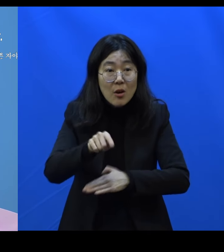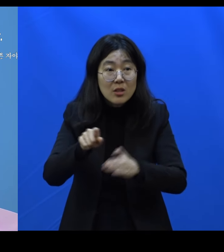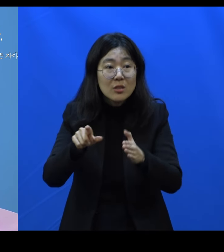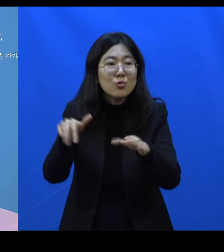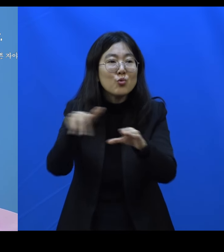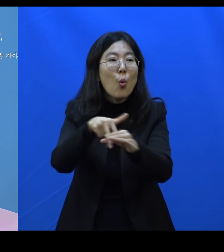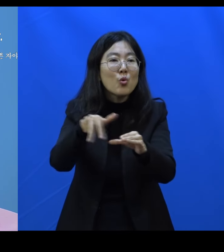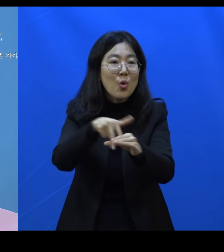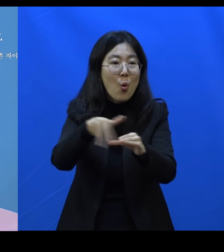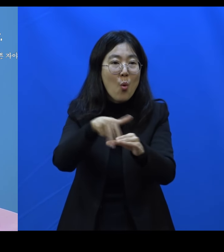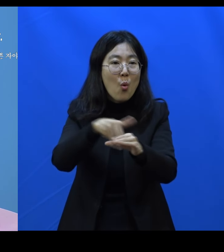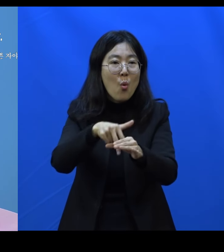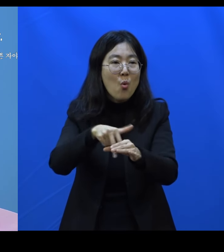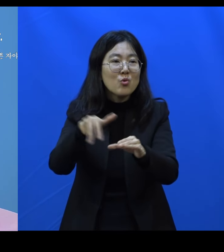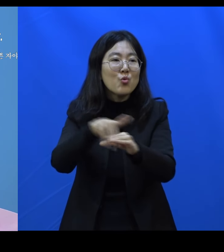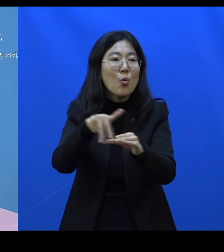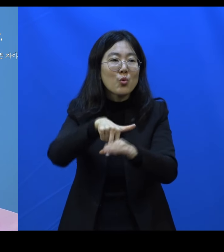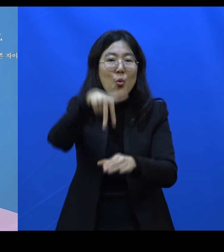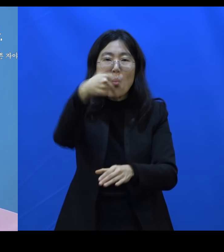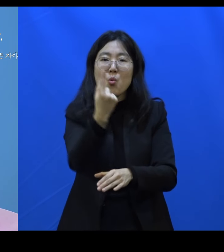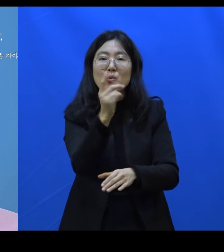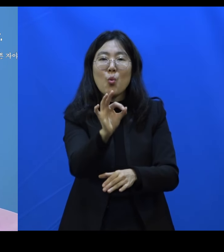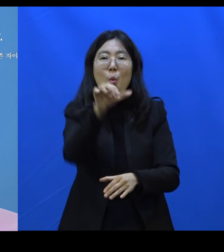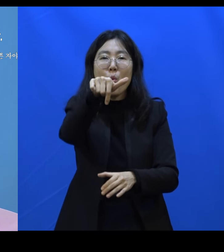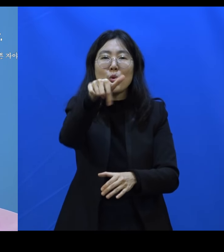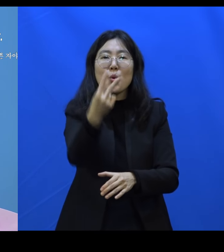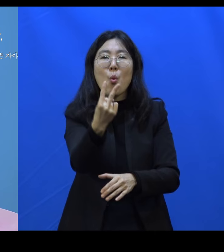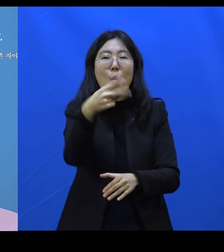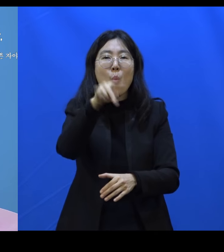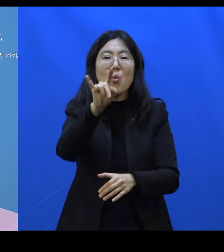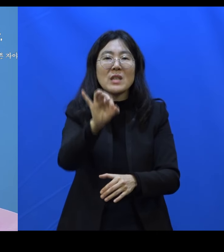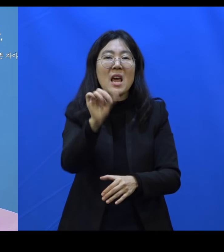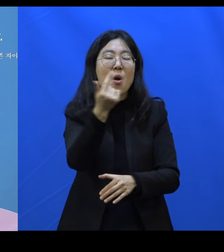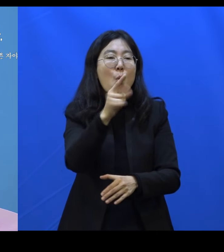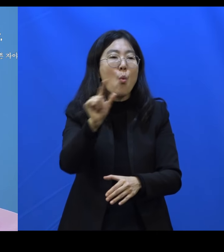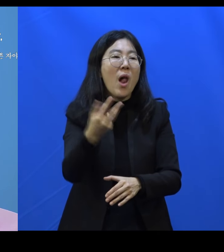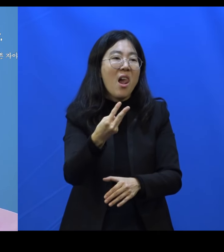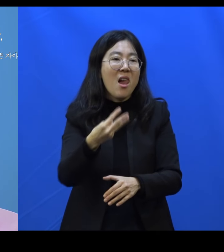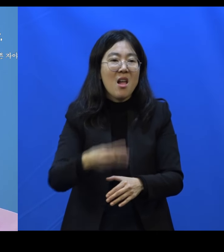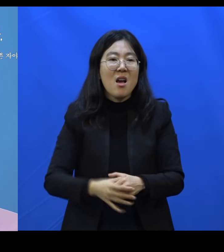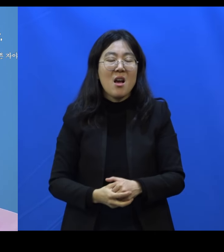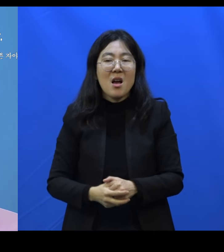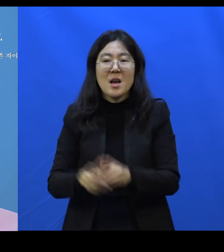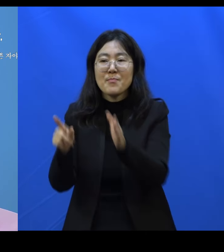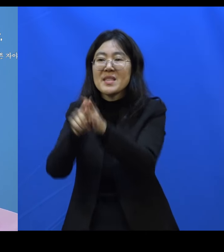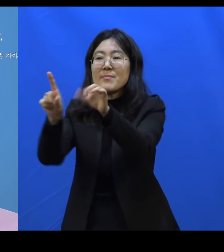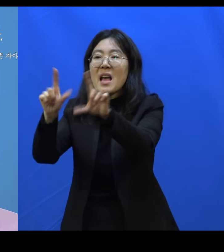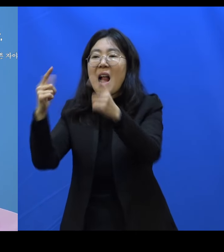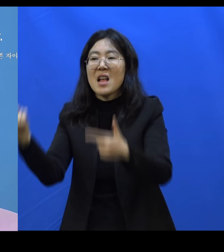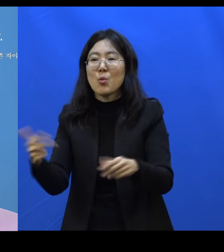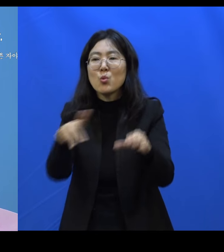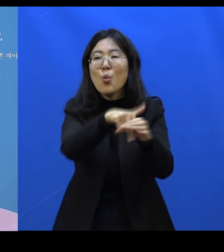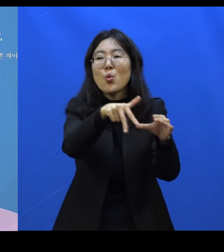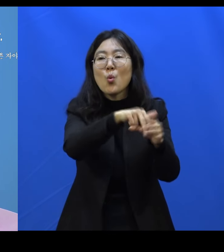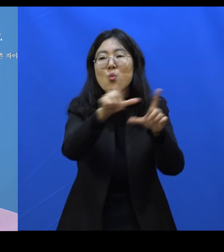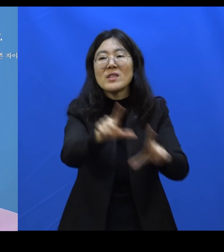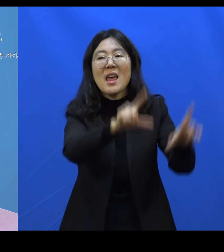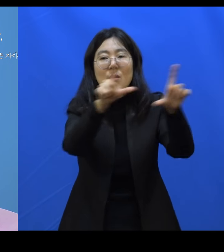사월 초팔일이 돼서 절에 그때 절기가 돼서 절 찾는 사람은 종교인이라고 해요.